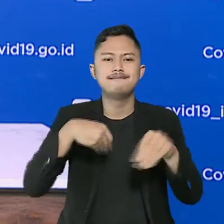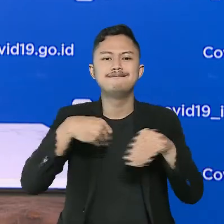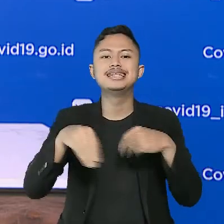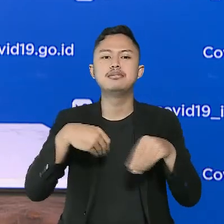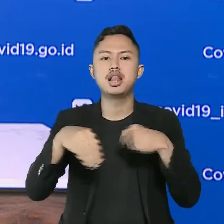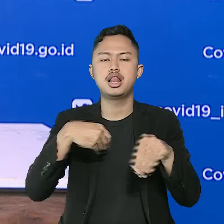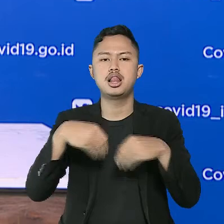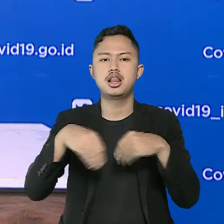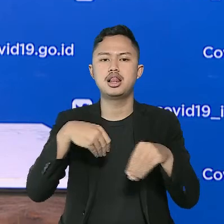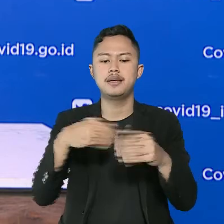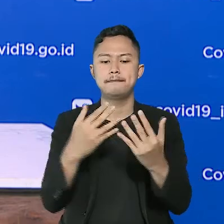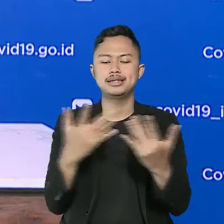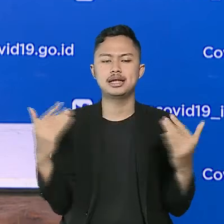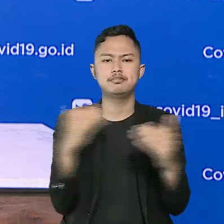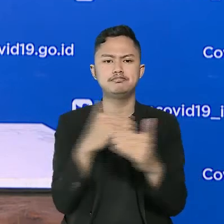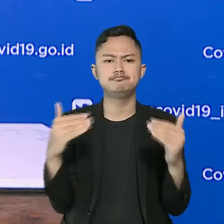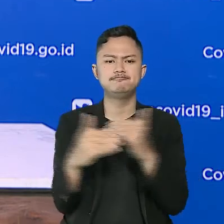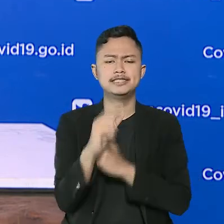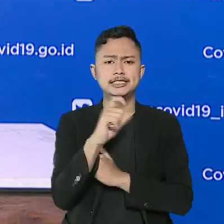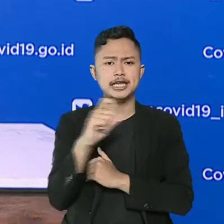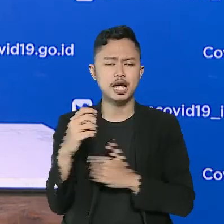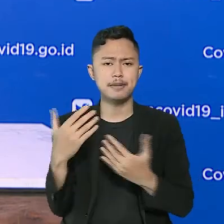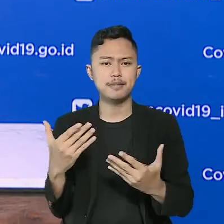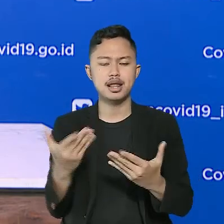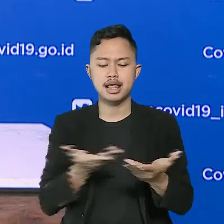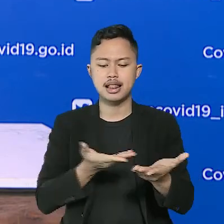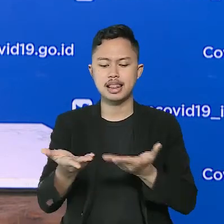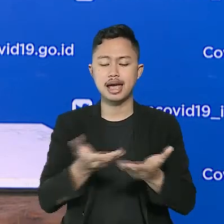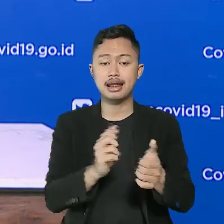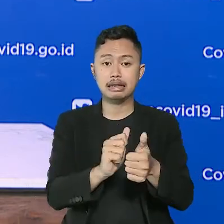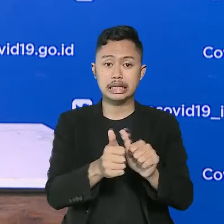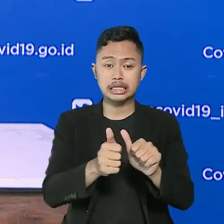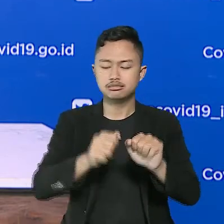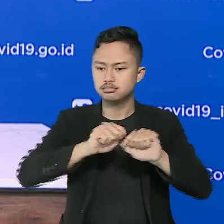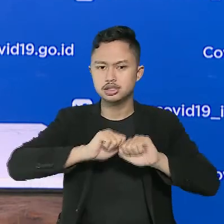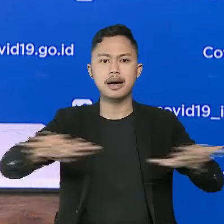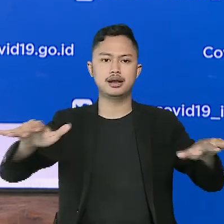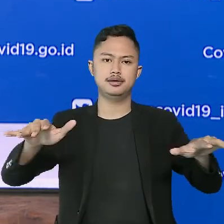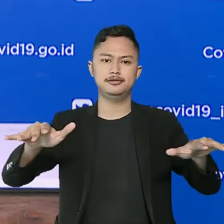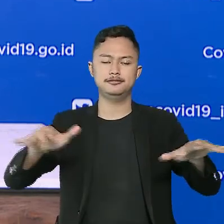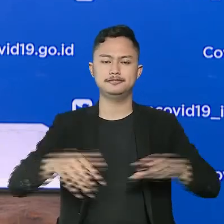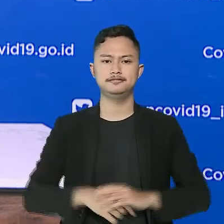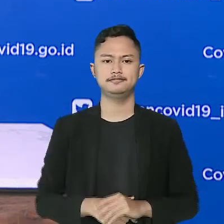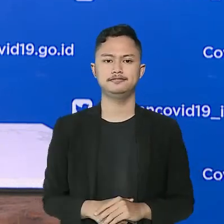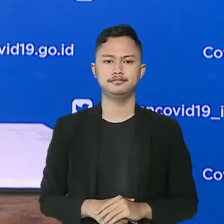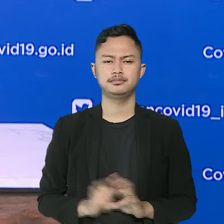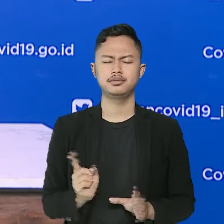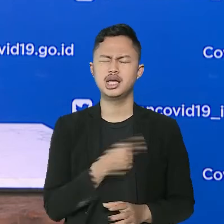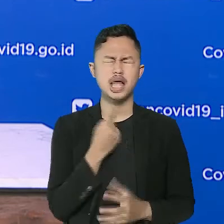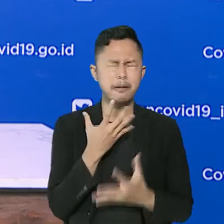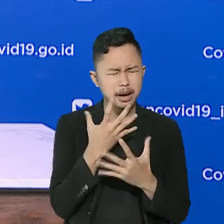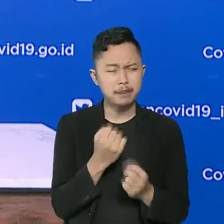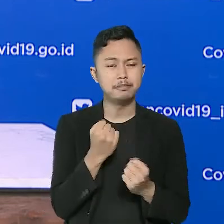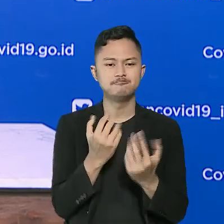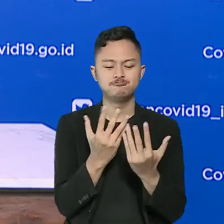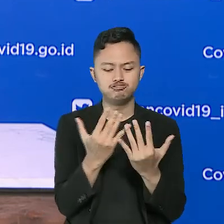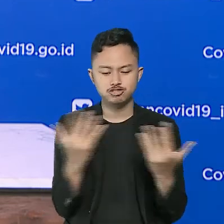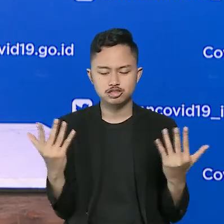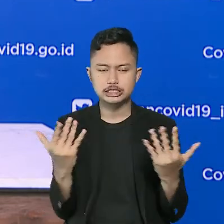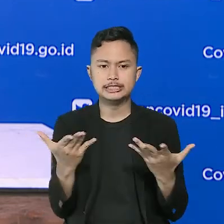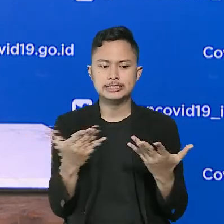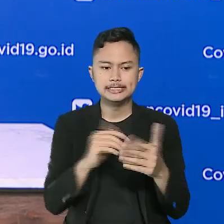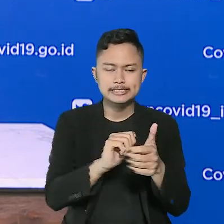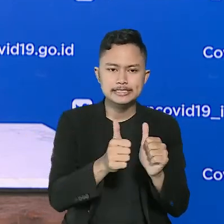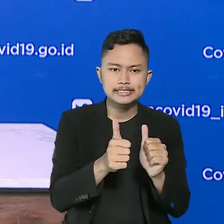fleksibilitas perjalanan masyarakat dengan perluasan layanan tes antigen di tiap daerah. Diharapkan masyarakat dapat